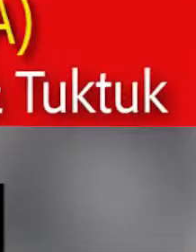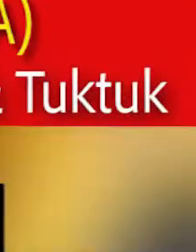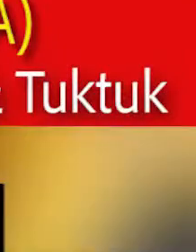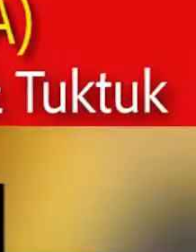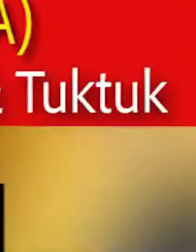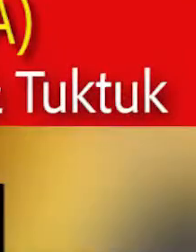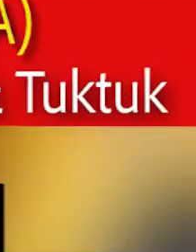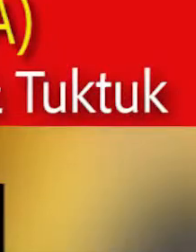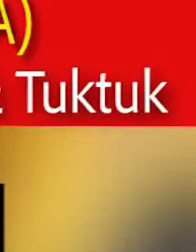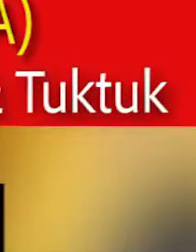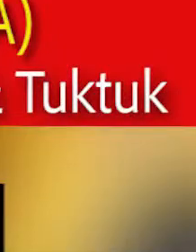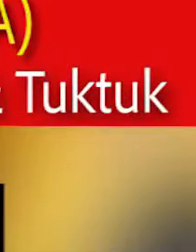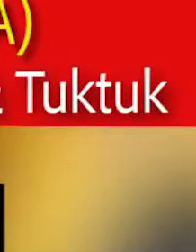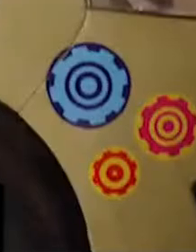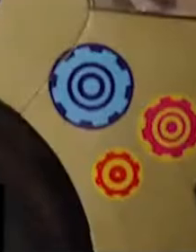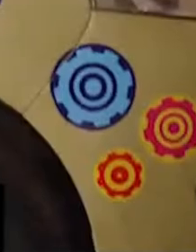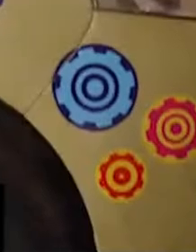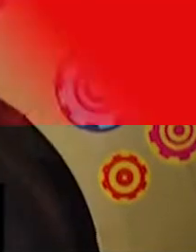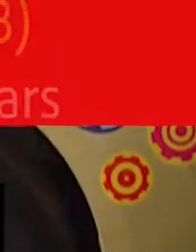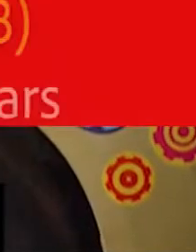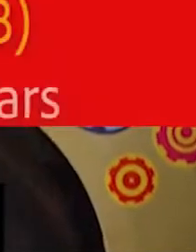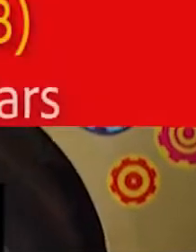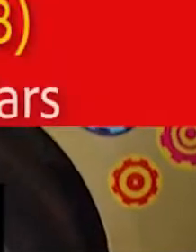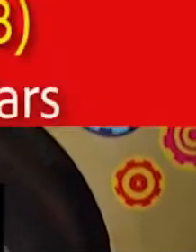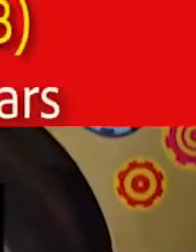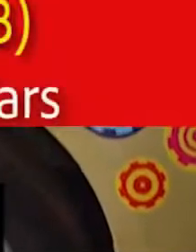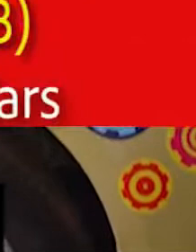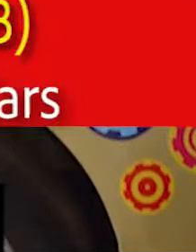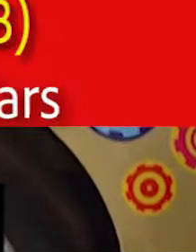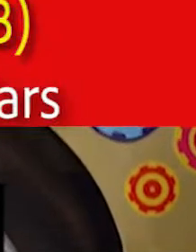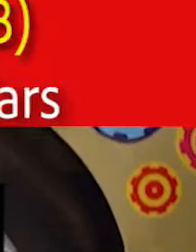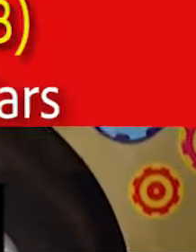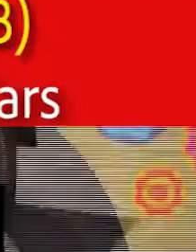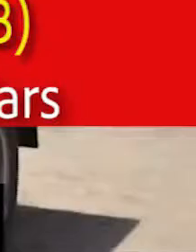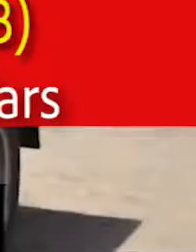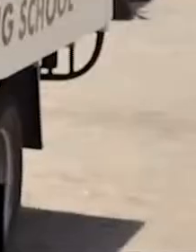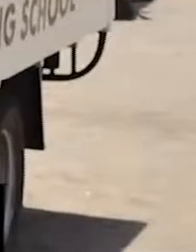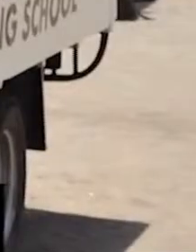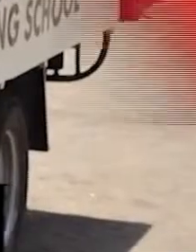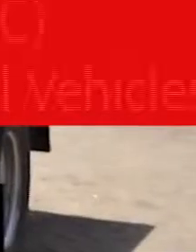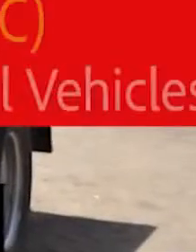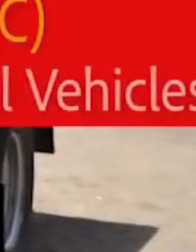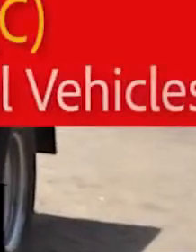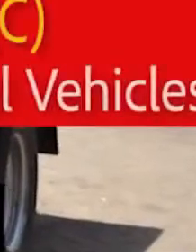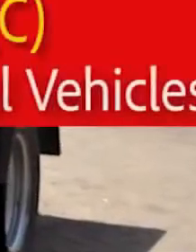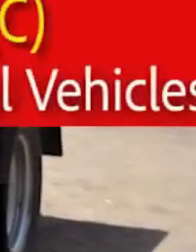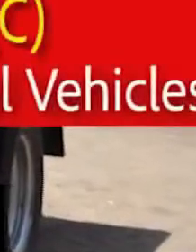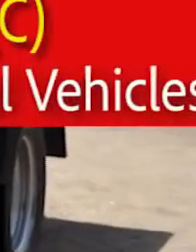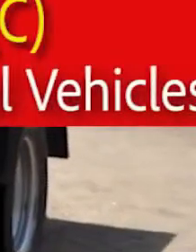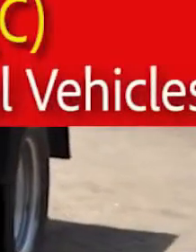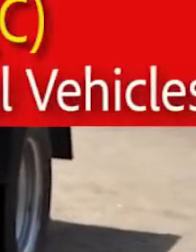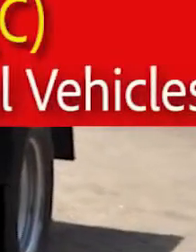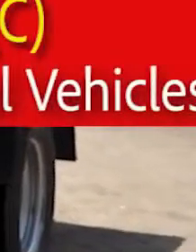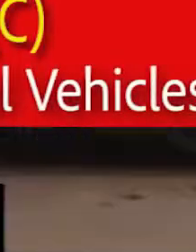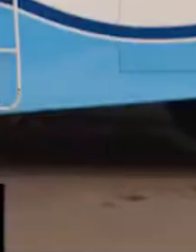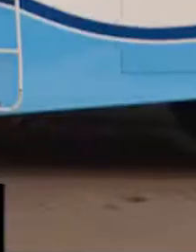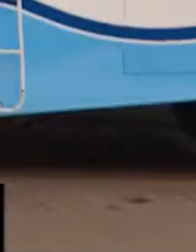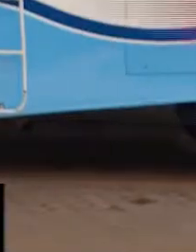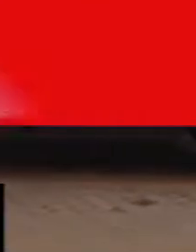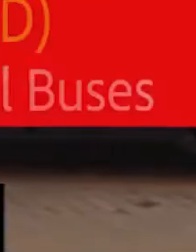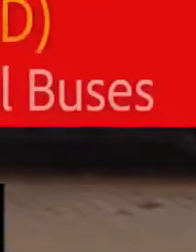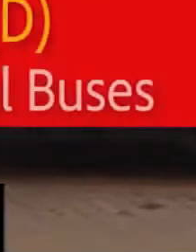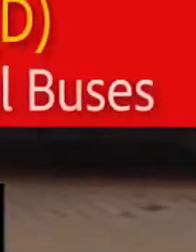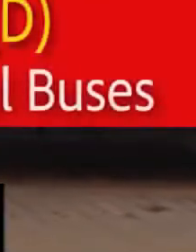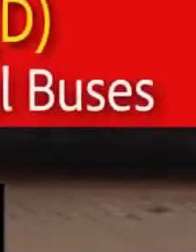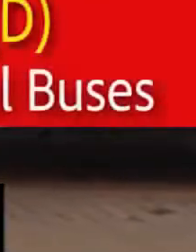unafunzwa kuendesha pikipiki na tuktuk, Class B ambazo ni gari ndogo, Class C hizi ni gari za kubebea mizigo, na